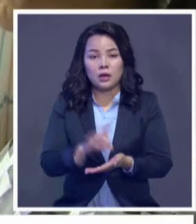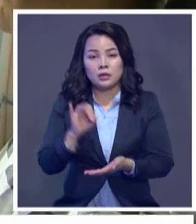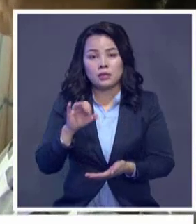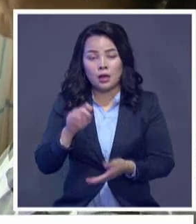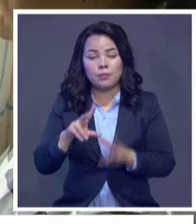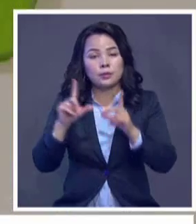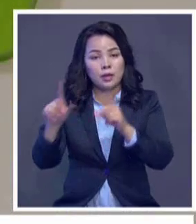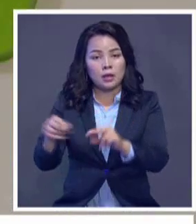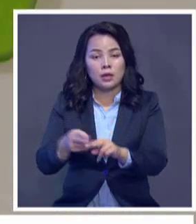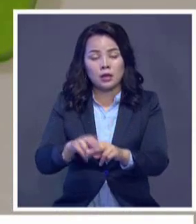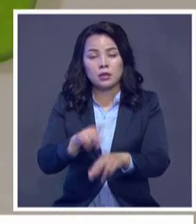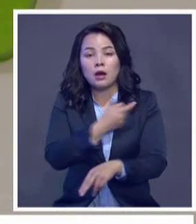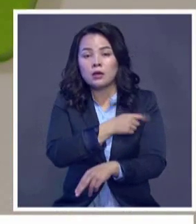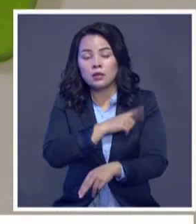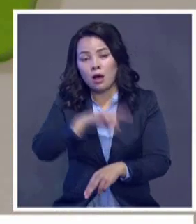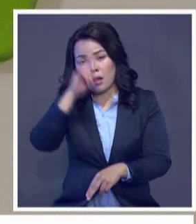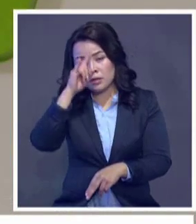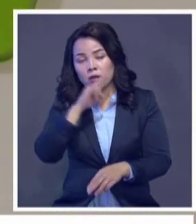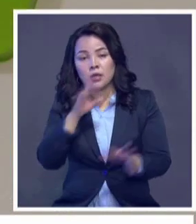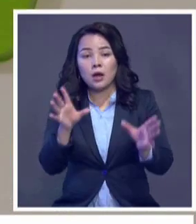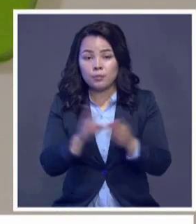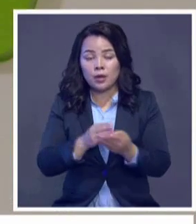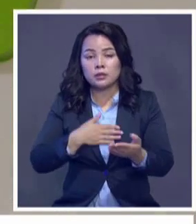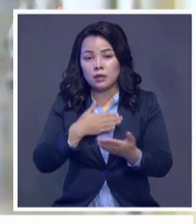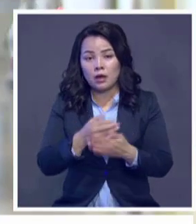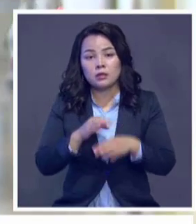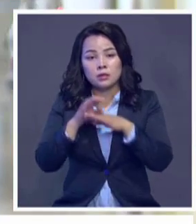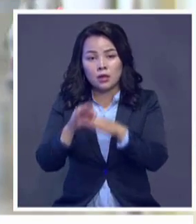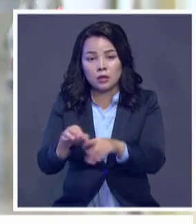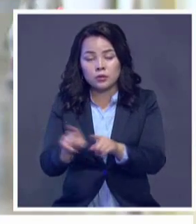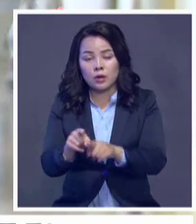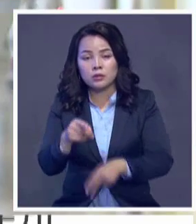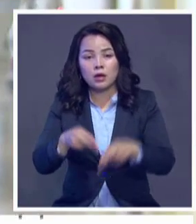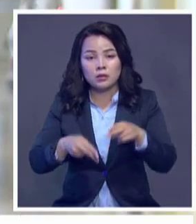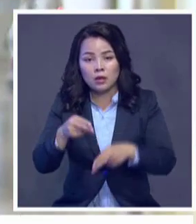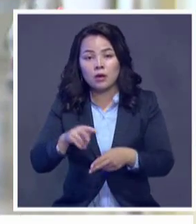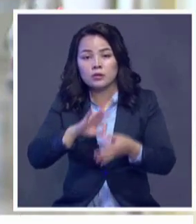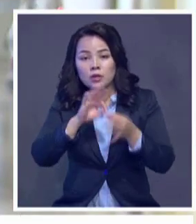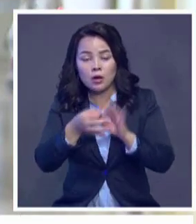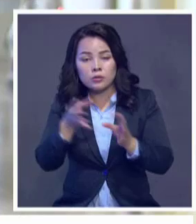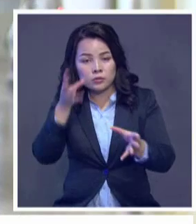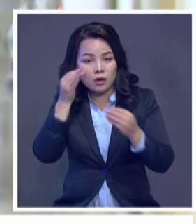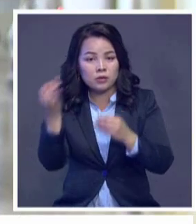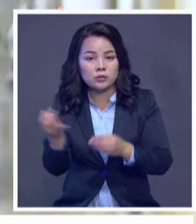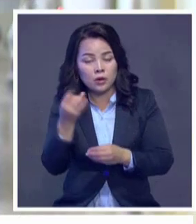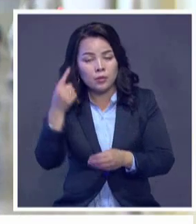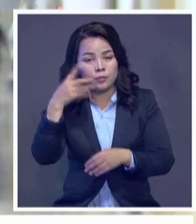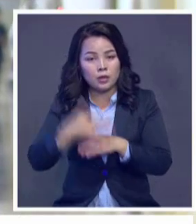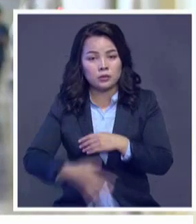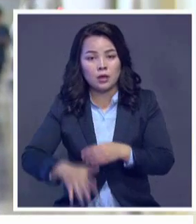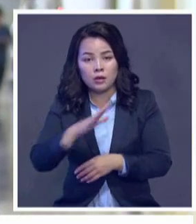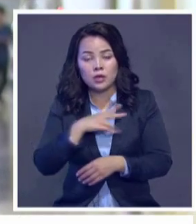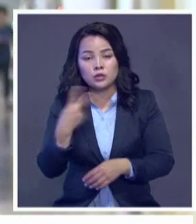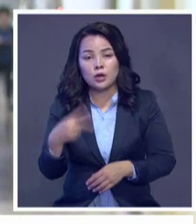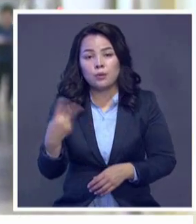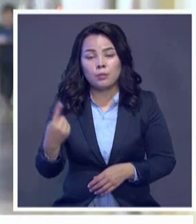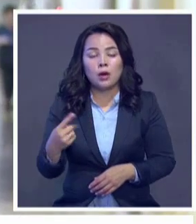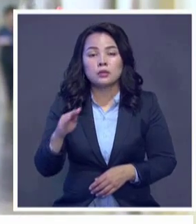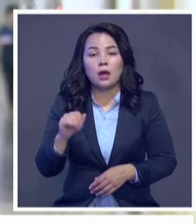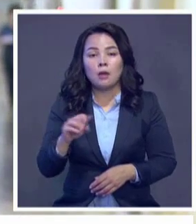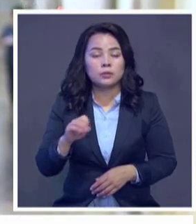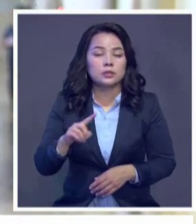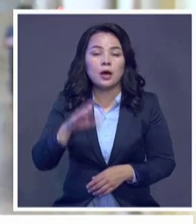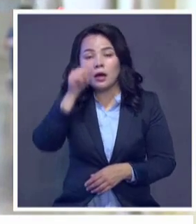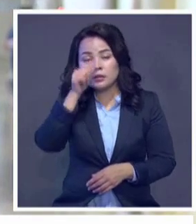бірге Кореяға барып, күрделі операцияны меңгерді. После окончания лечения мы... 21 тамыз күні Пусан